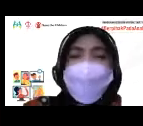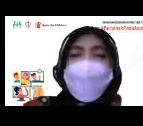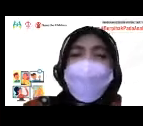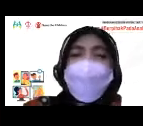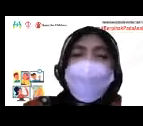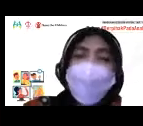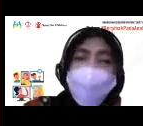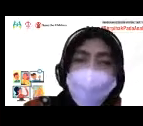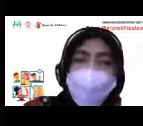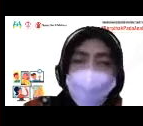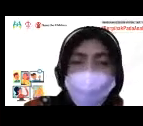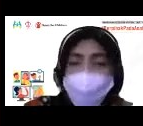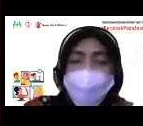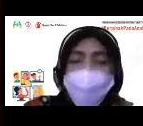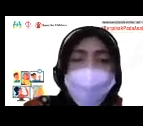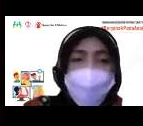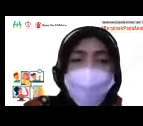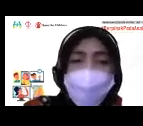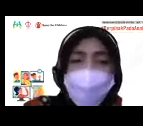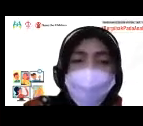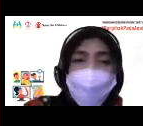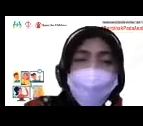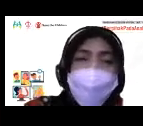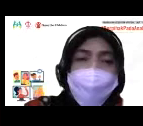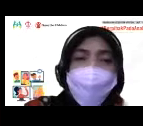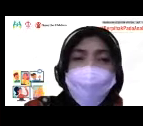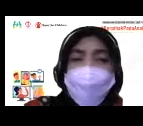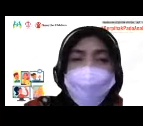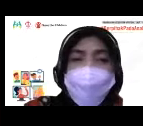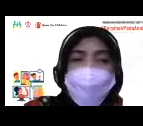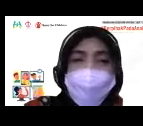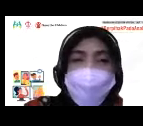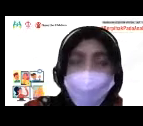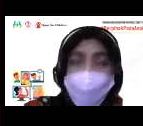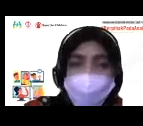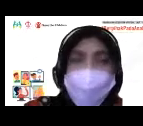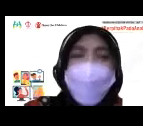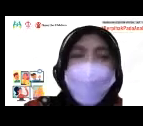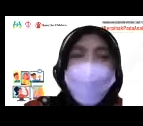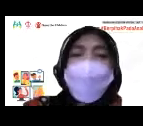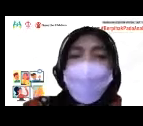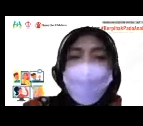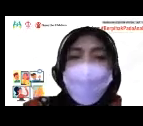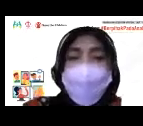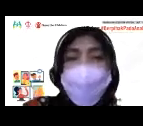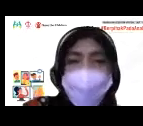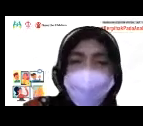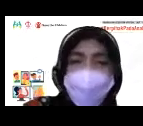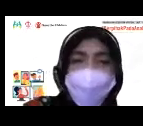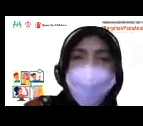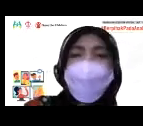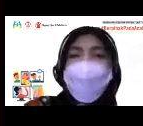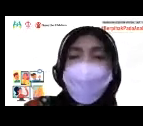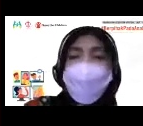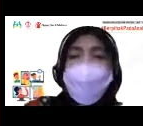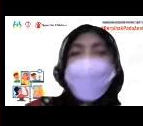Children mencari solusi dan berdiskusi dengan Dinas Kesehatan Provinsi. Alhamdulillah ada